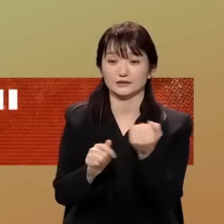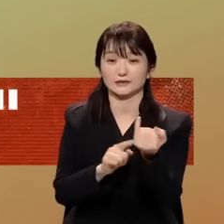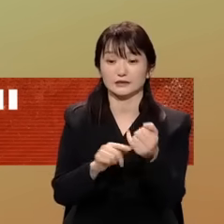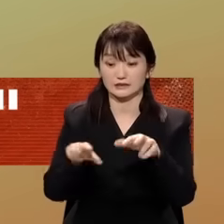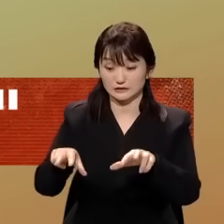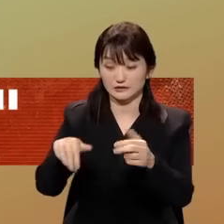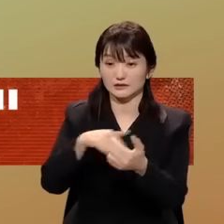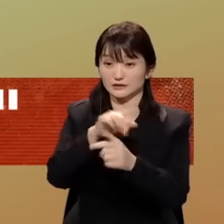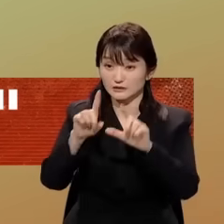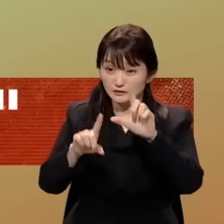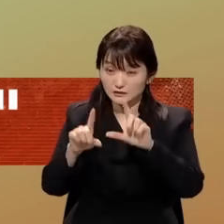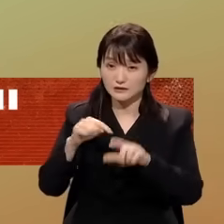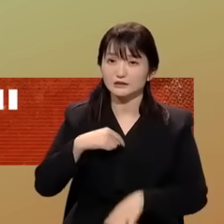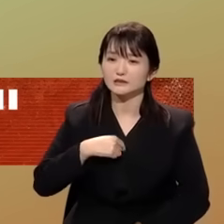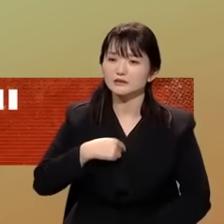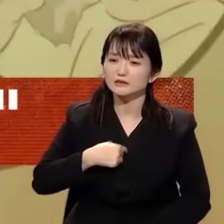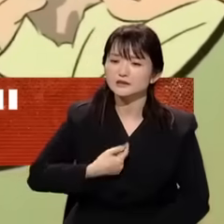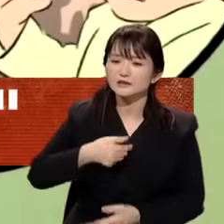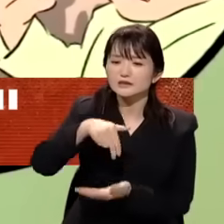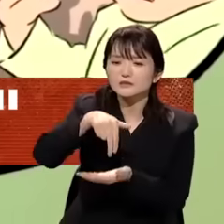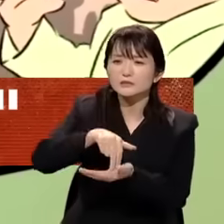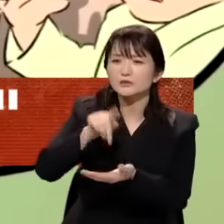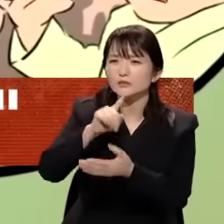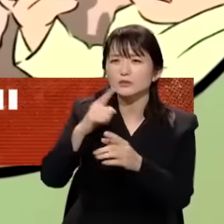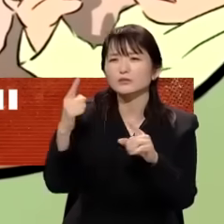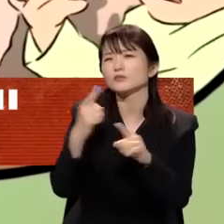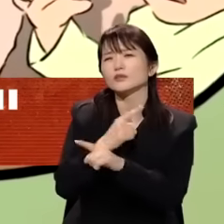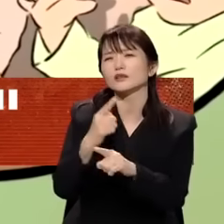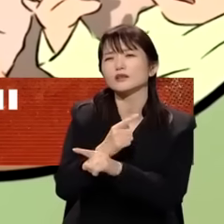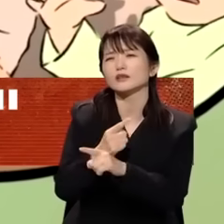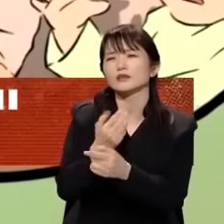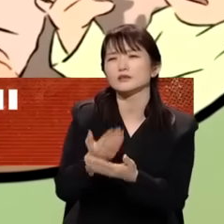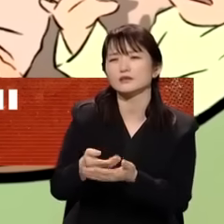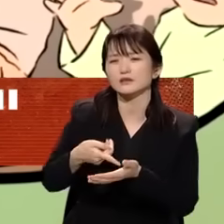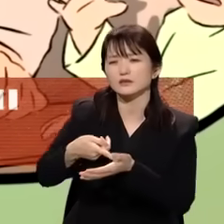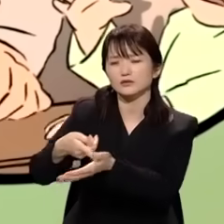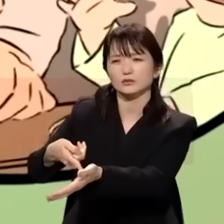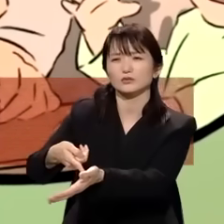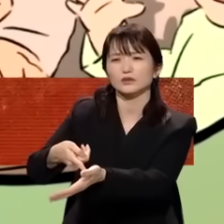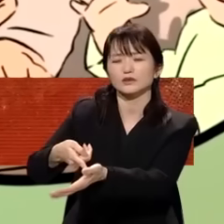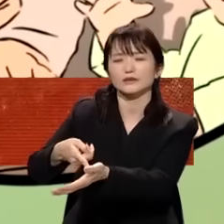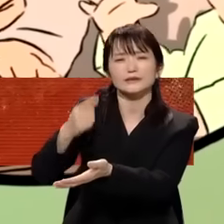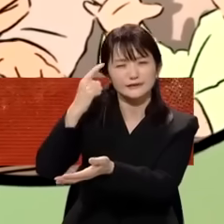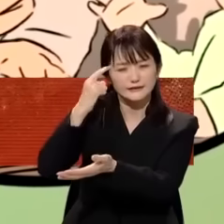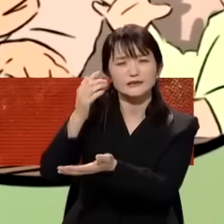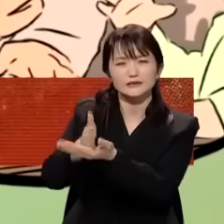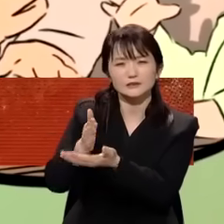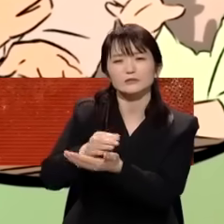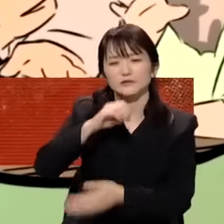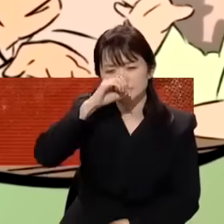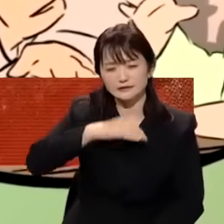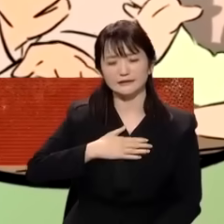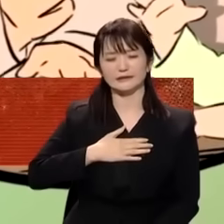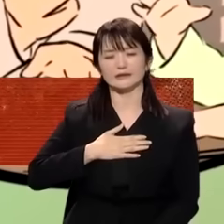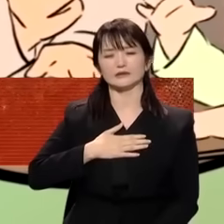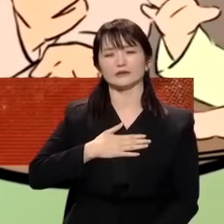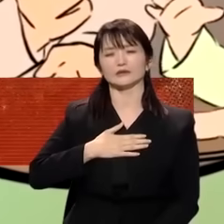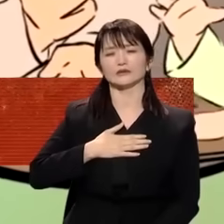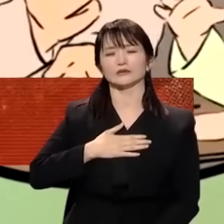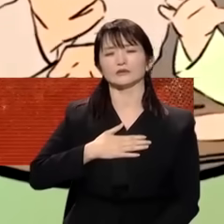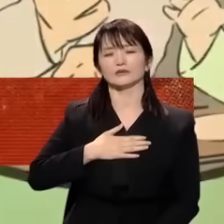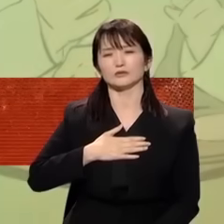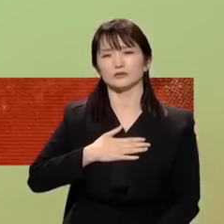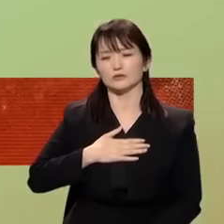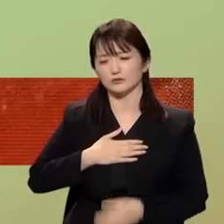상황을 이게 자기가 처 있는 상황을 뭔가를 바꿔 달라라고 요구한다고 받아드리지 마시고 그냥 감정적인 호소 하시는 거예요